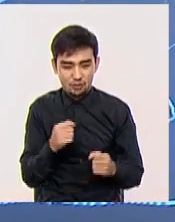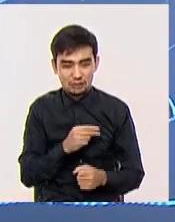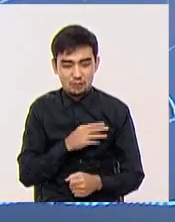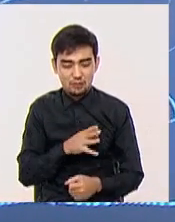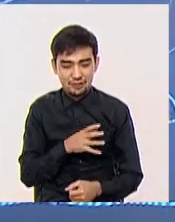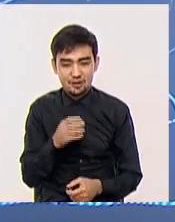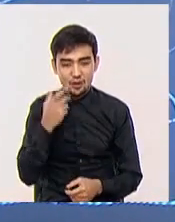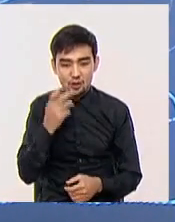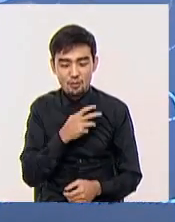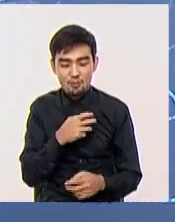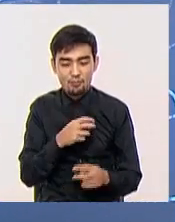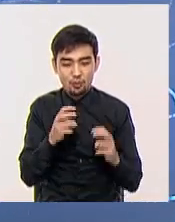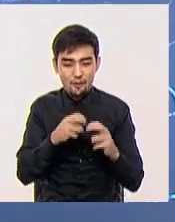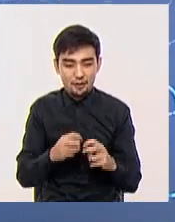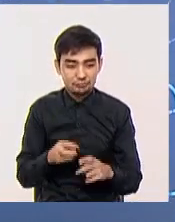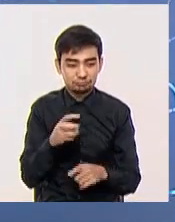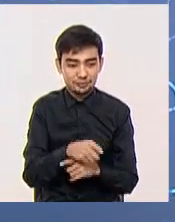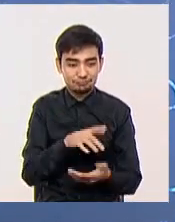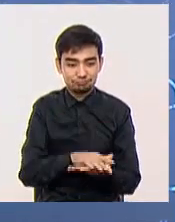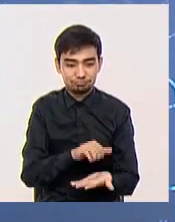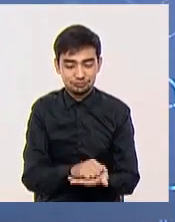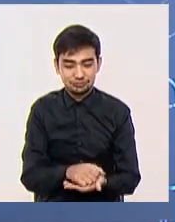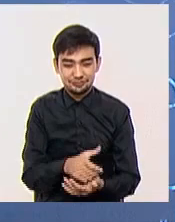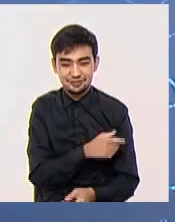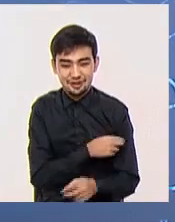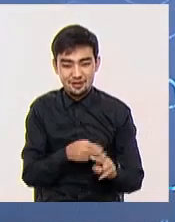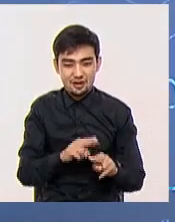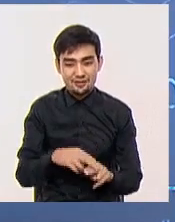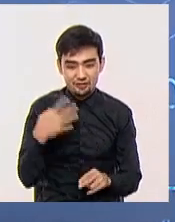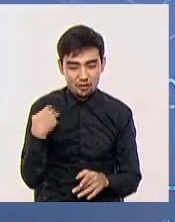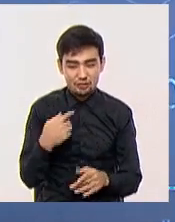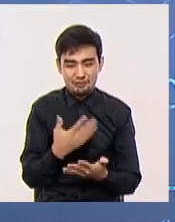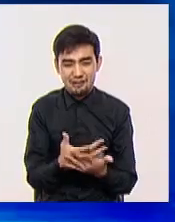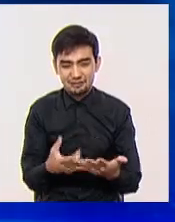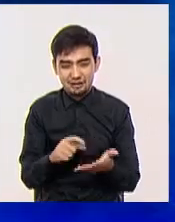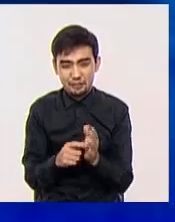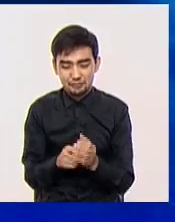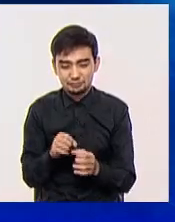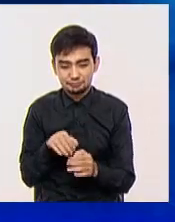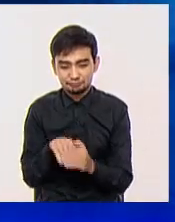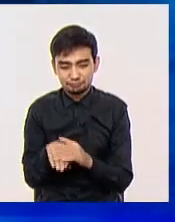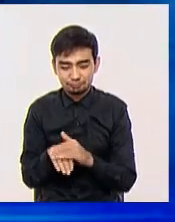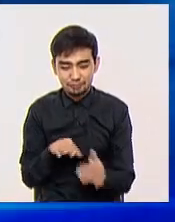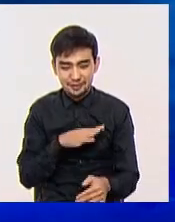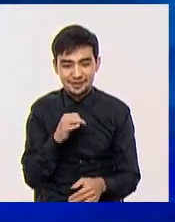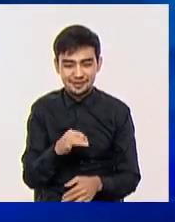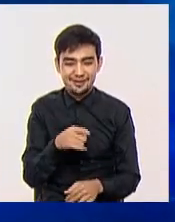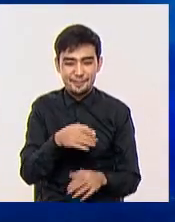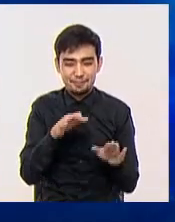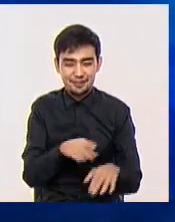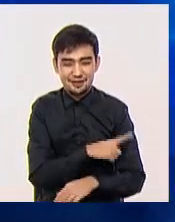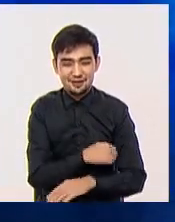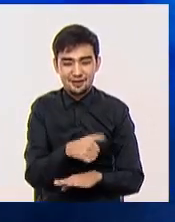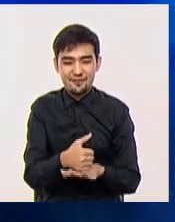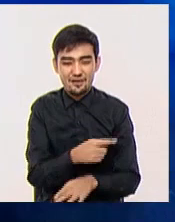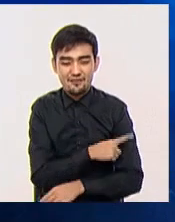тексеру келген сайын әлгі бұзылған препараттарды басшылық әр кабинетке тықпалап жүргенін айтады. Ал медициналық мекеменің бас